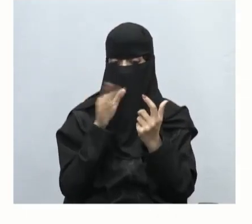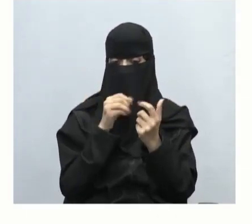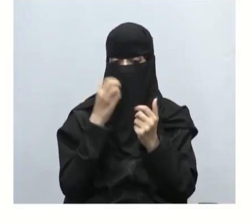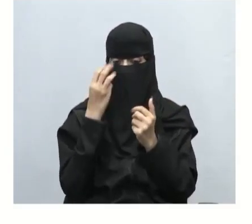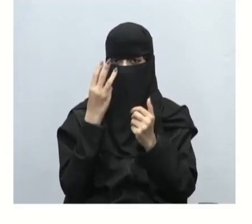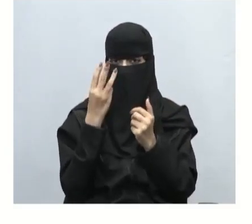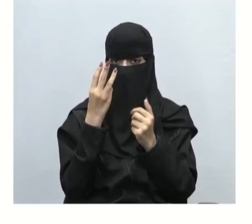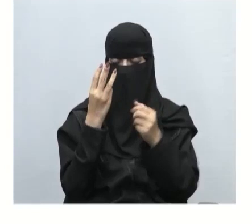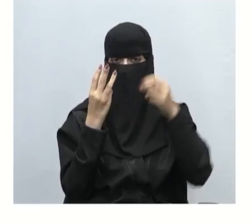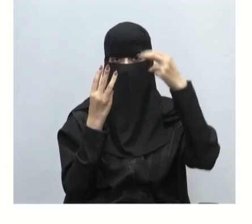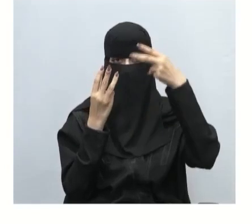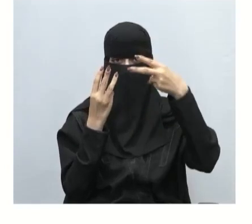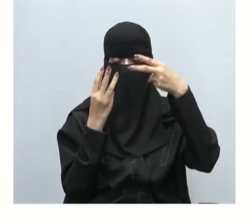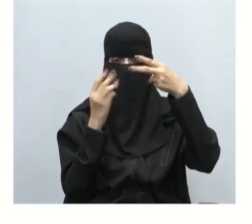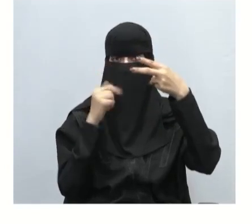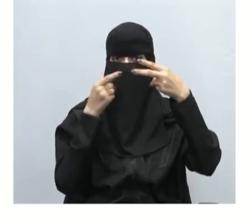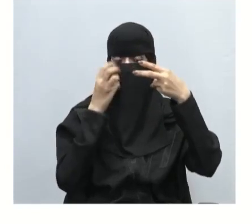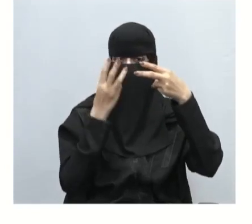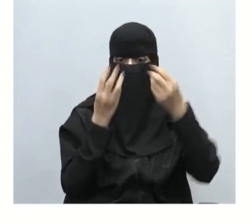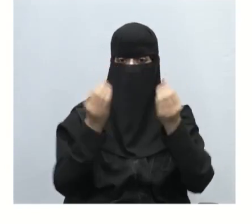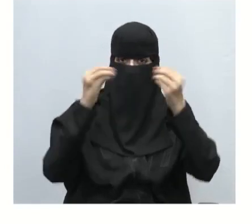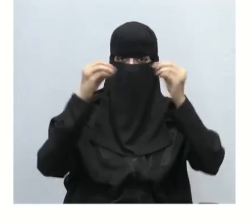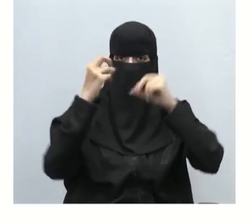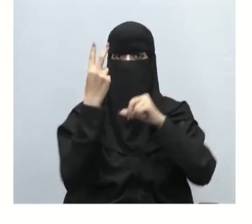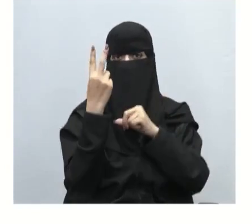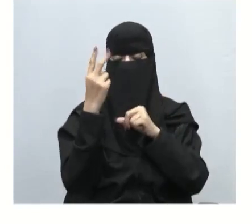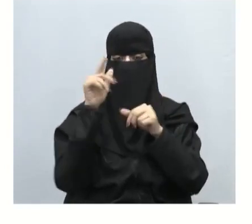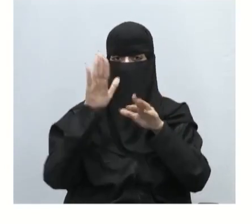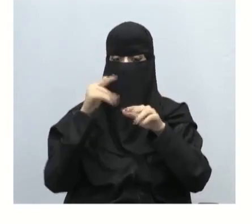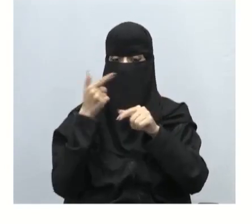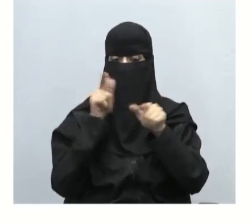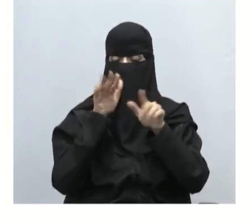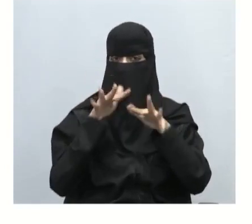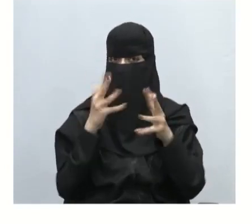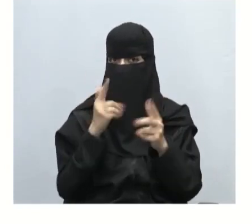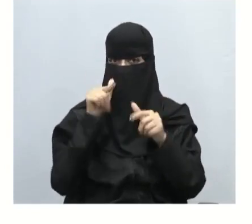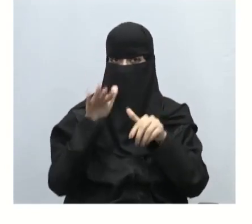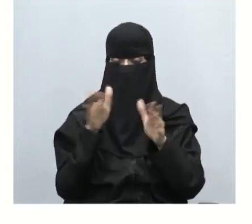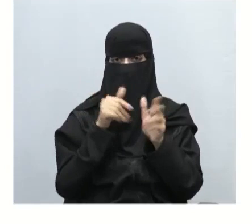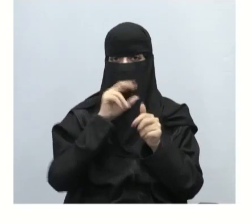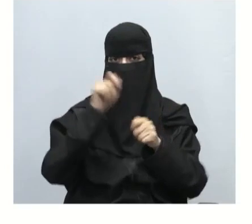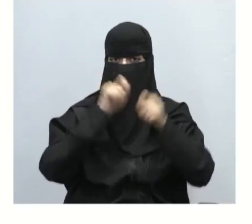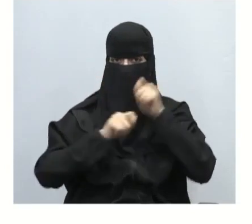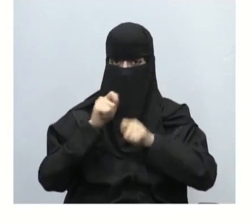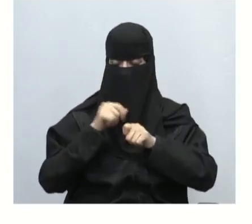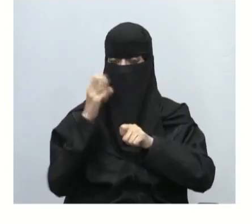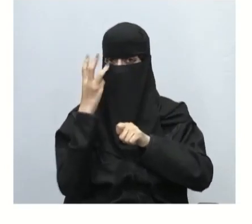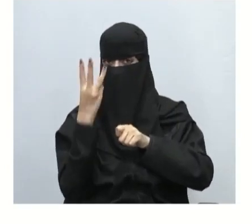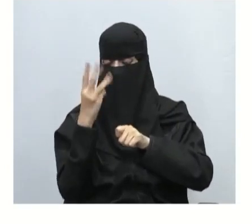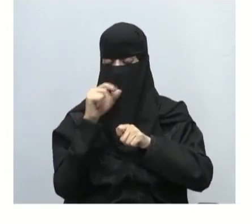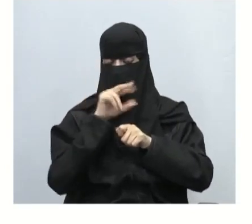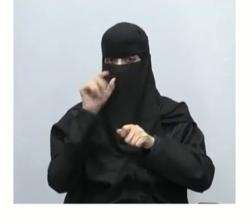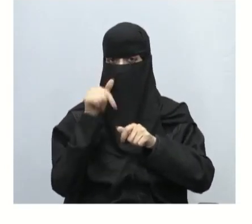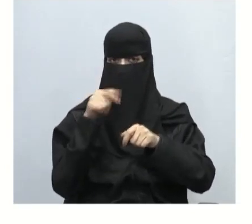ثلاثه مرفوعه للقوه الثانيه كيف نوجد هذه القوه 3 اس ا نعم نستخدم العدد 3